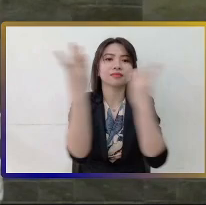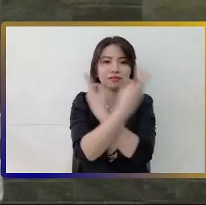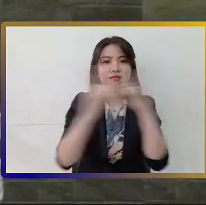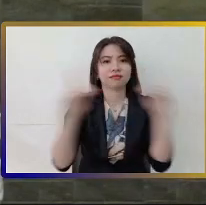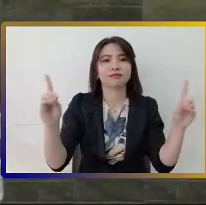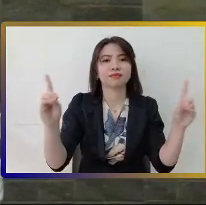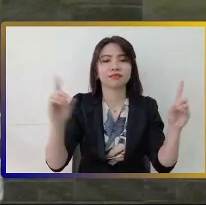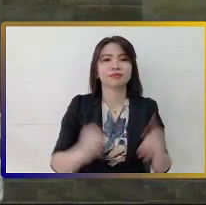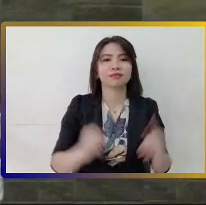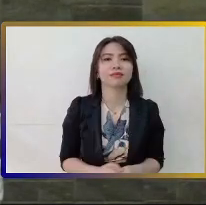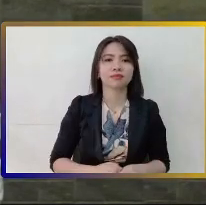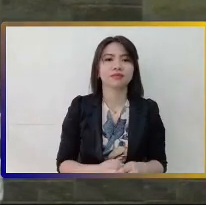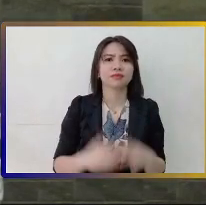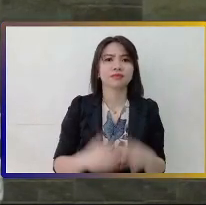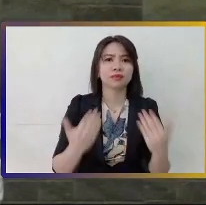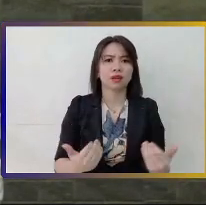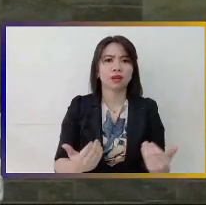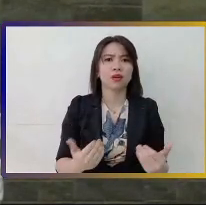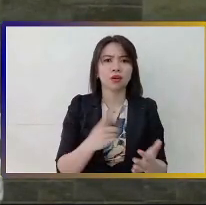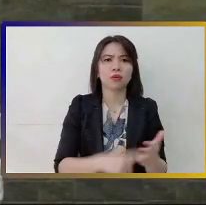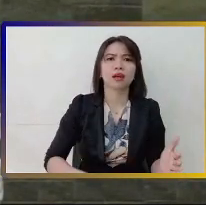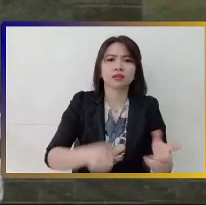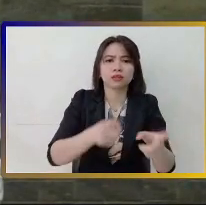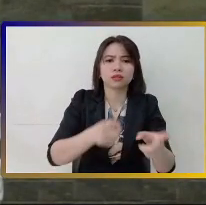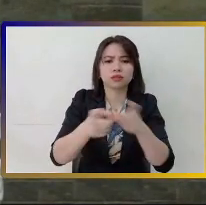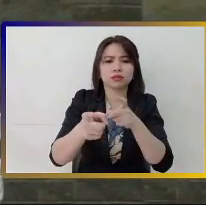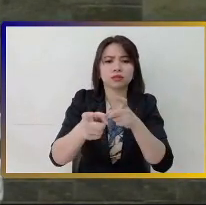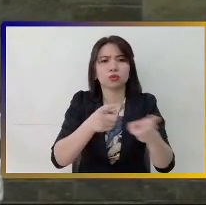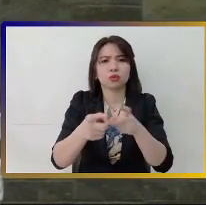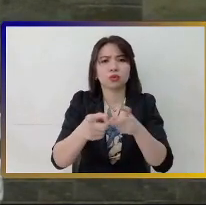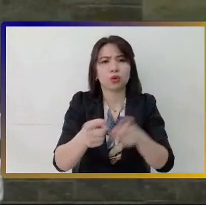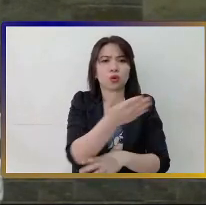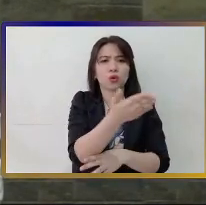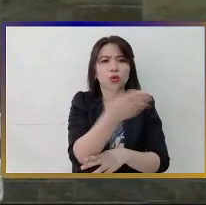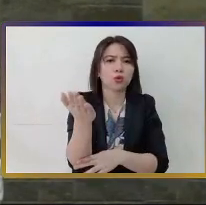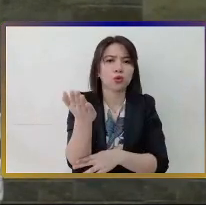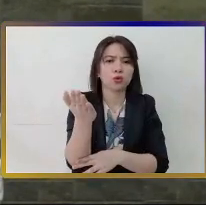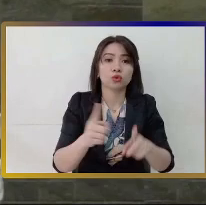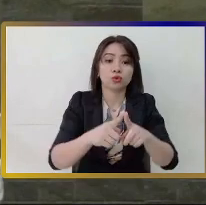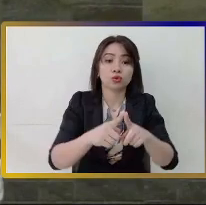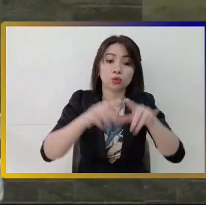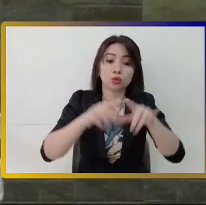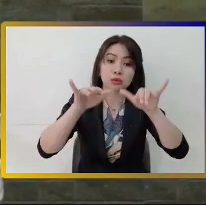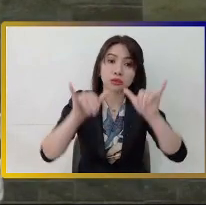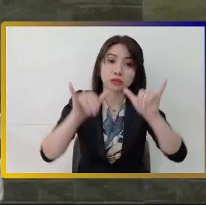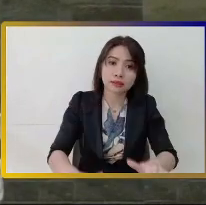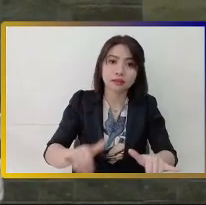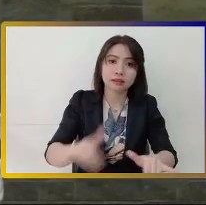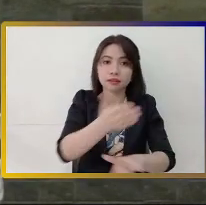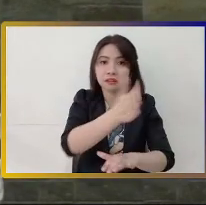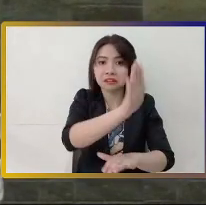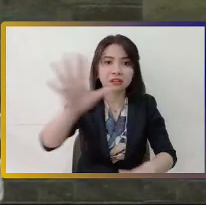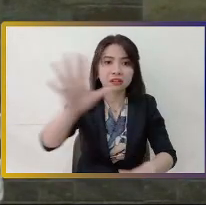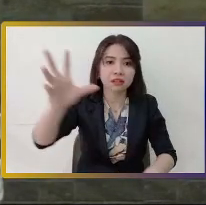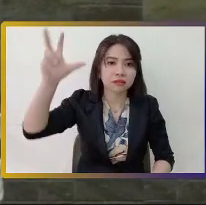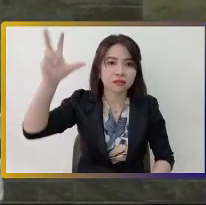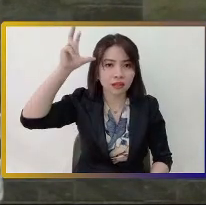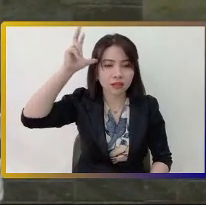Ano yung nagkukontrol sa atin para manatili sa atin ang evil spirit?